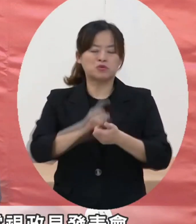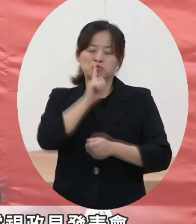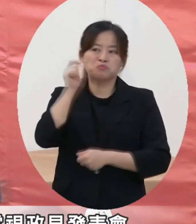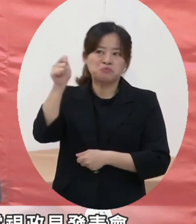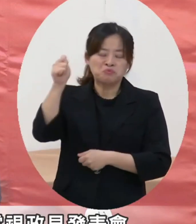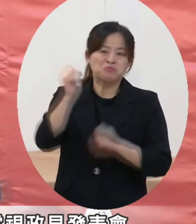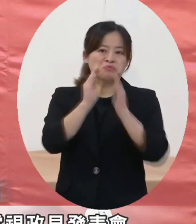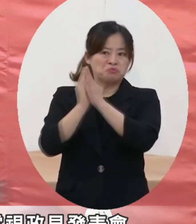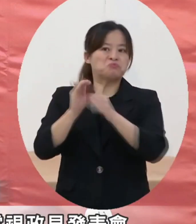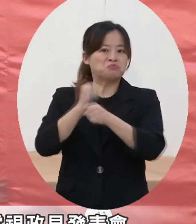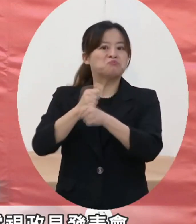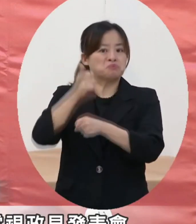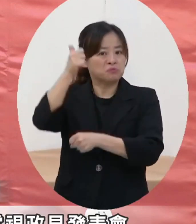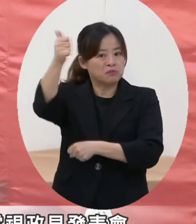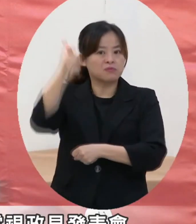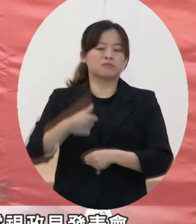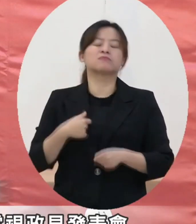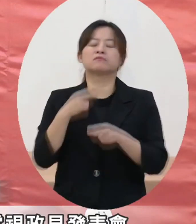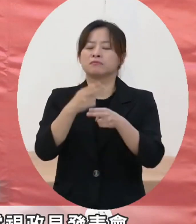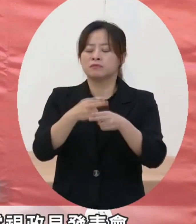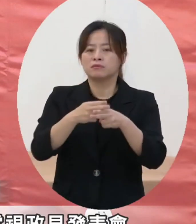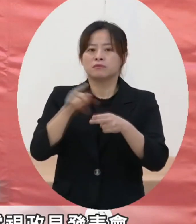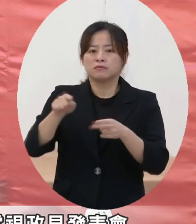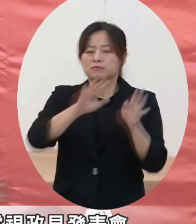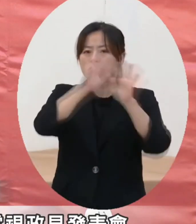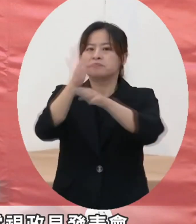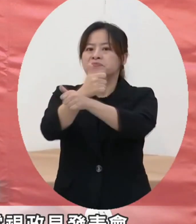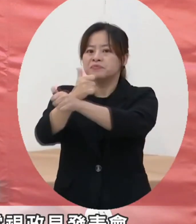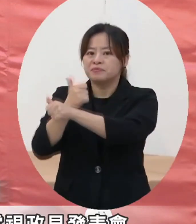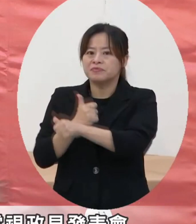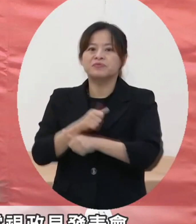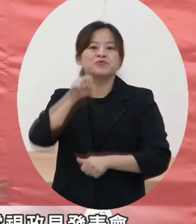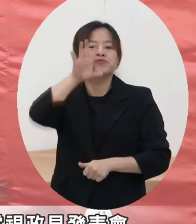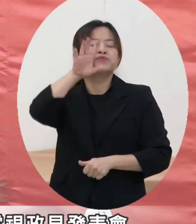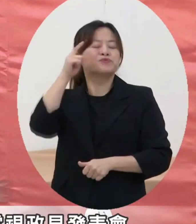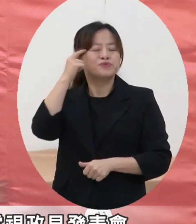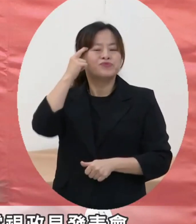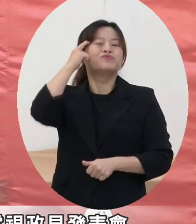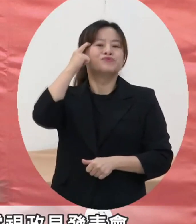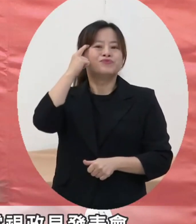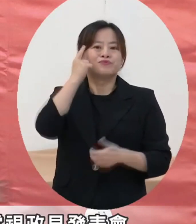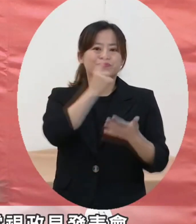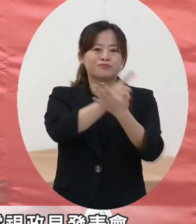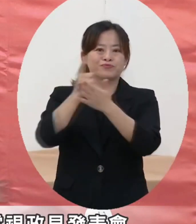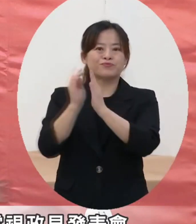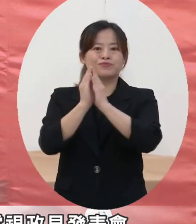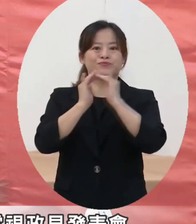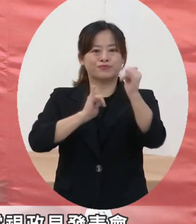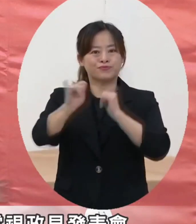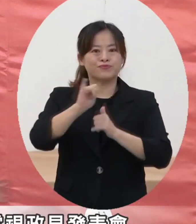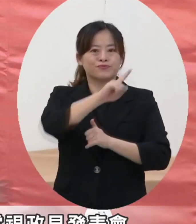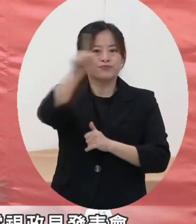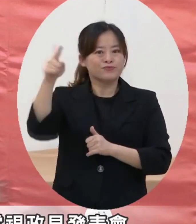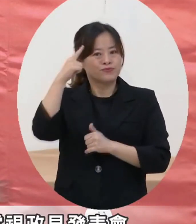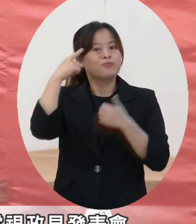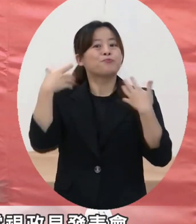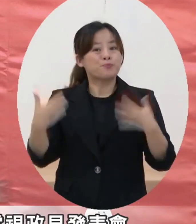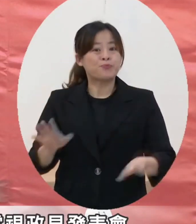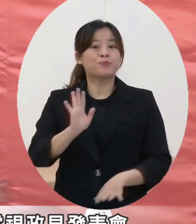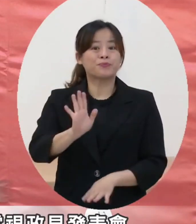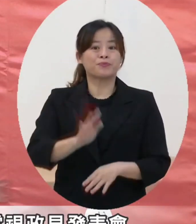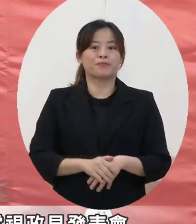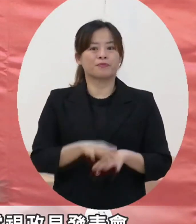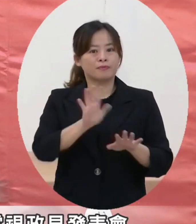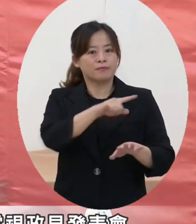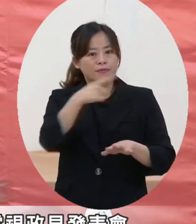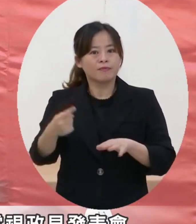称赞桃园做得很好。我相信这样的经验、这样的光荣感，都是每一个桃园市民朋友共同的经验。